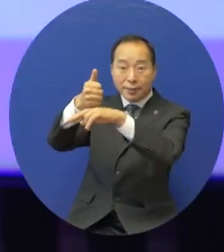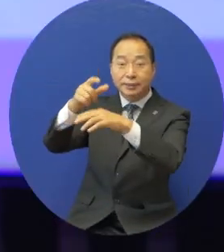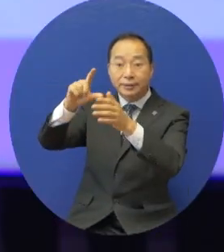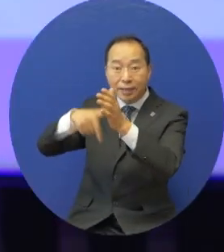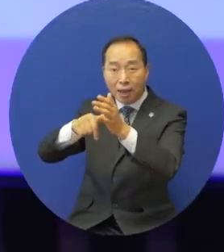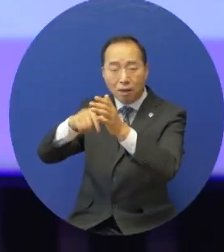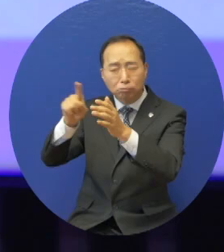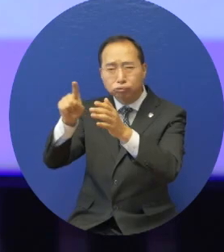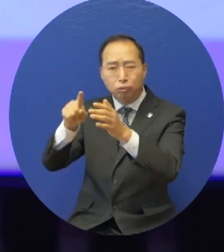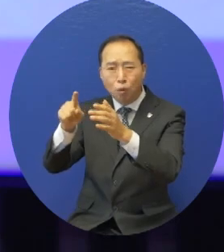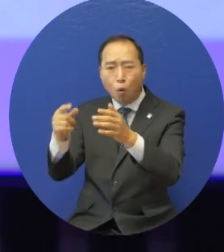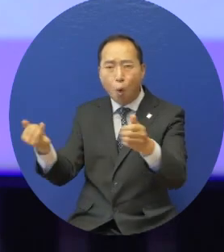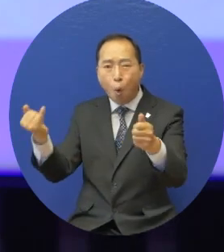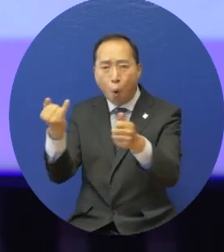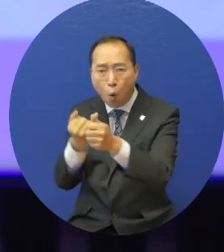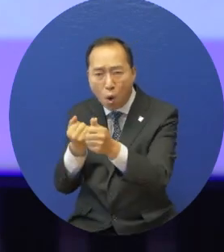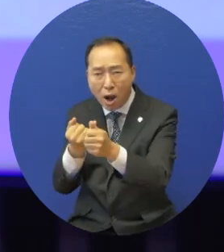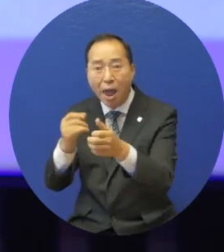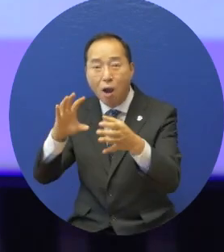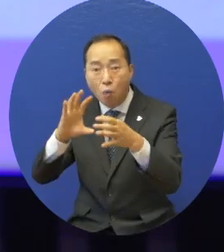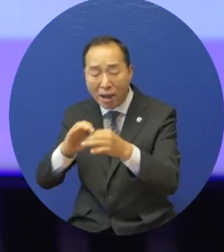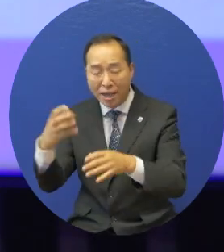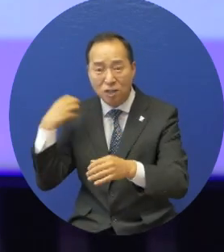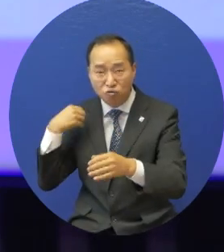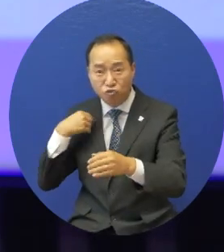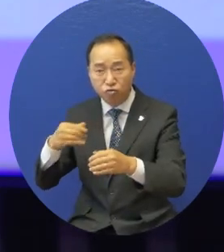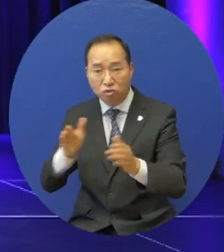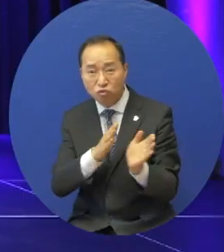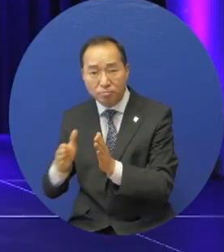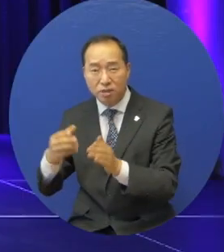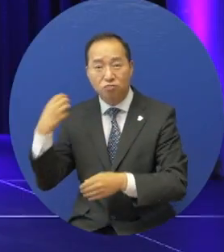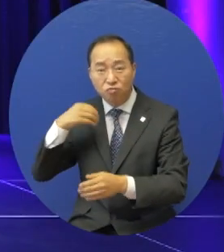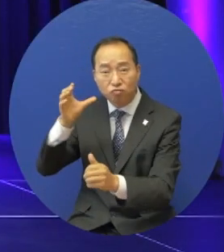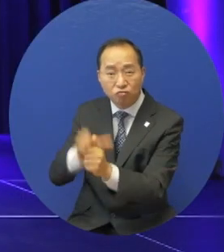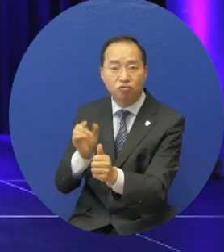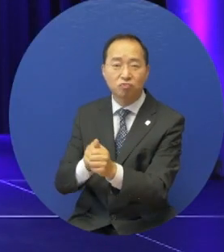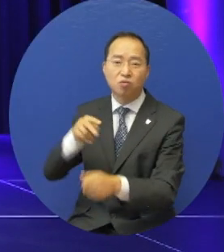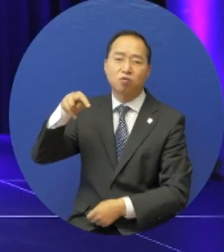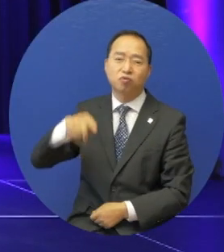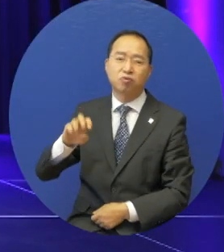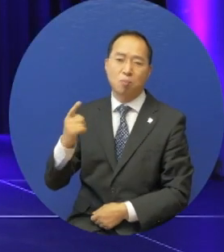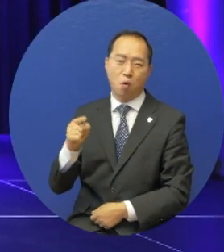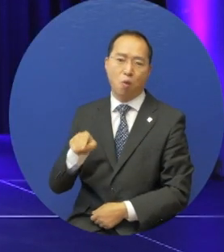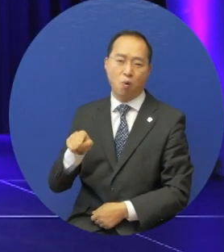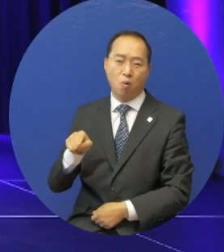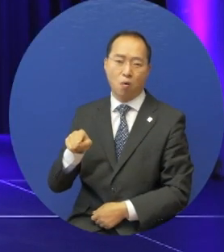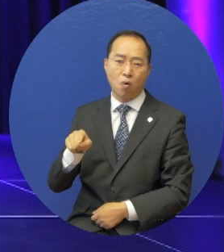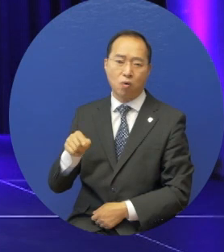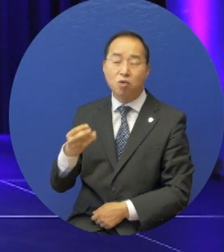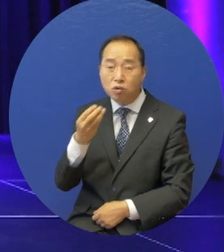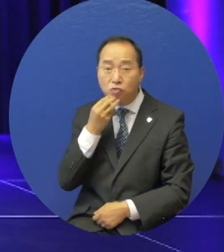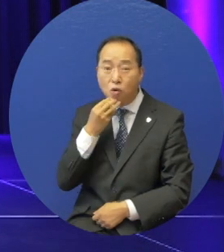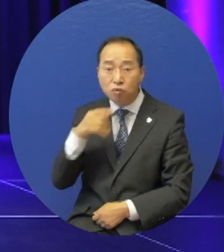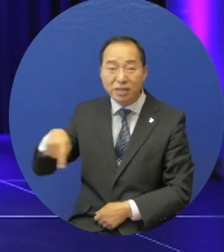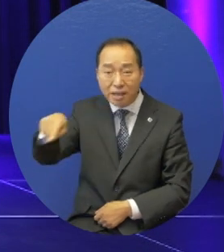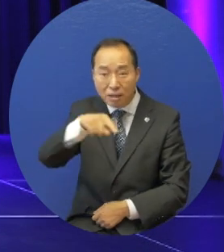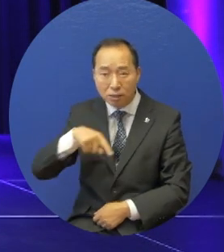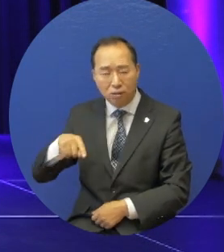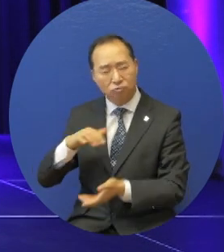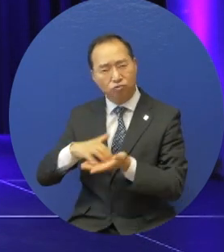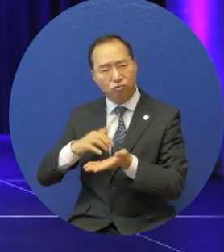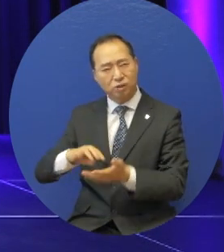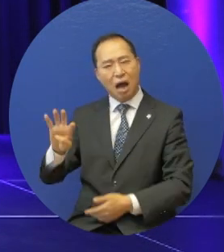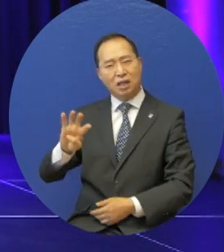그중에 여러분에게 소개시켜드리고 싶은 직업은 수모라고 하는 직업입니다. 이거는 수식모의 줄임말인데요. 일종의 신부